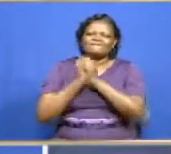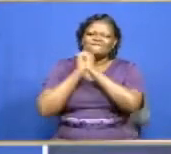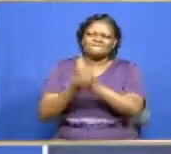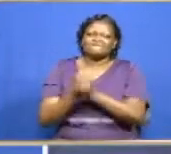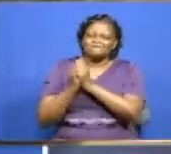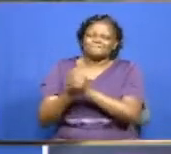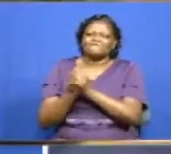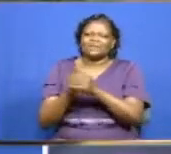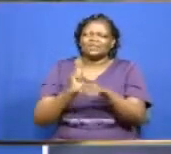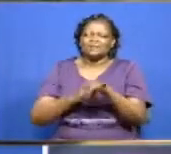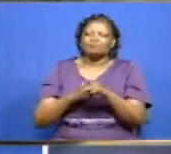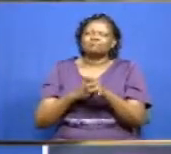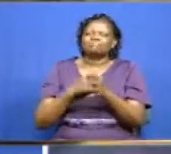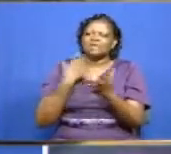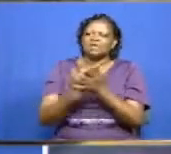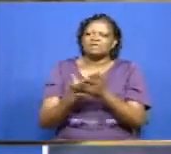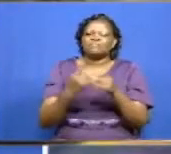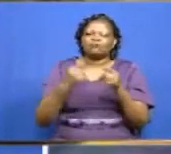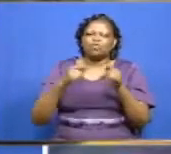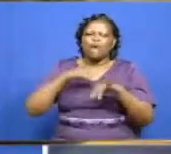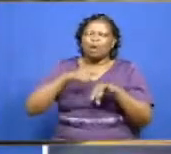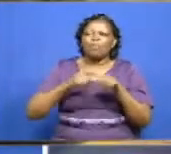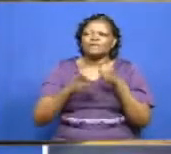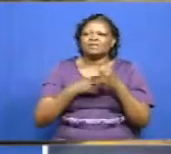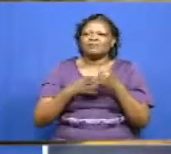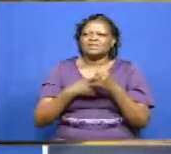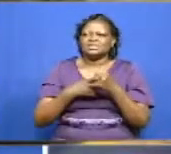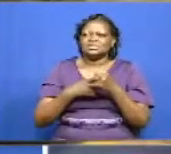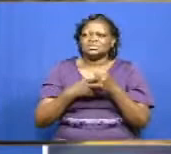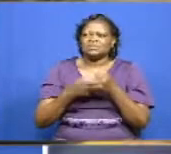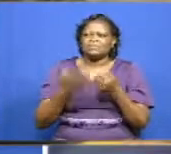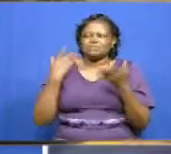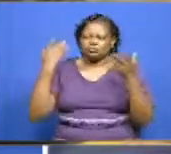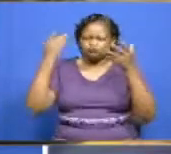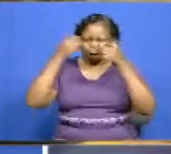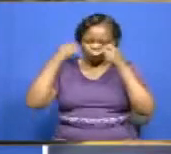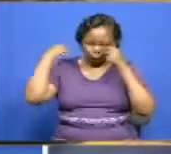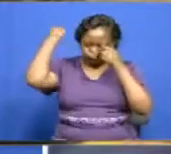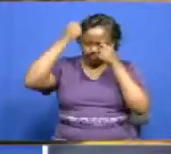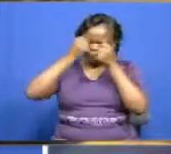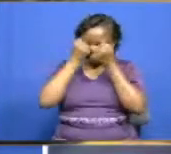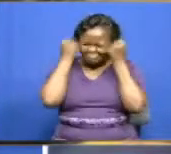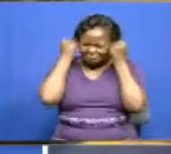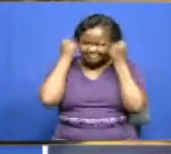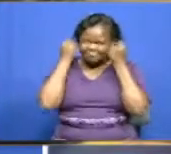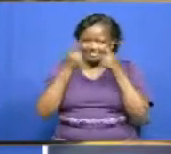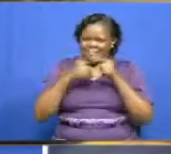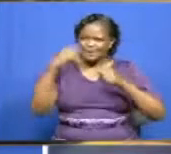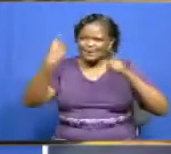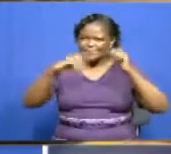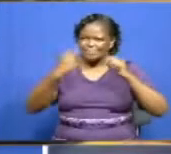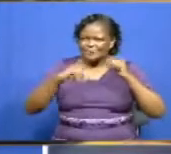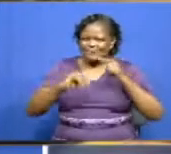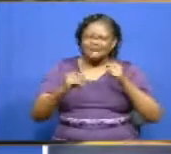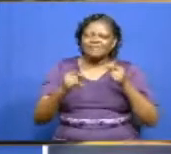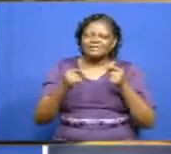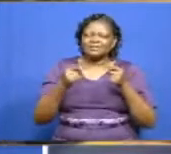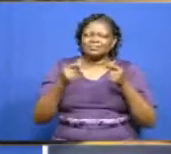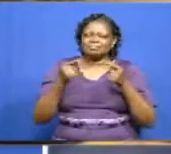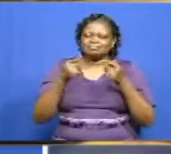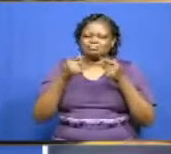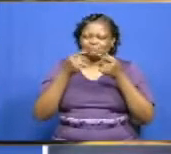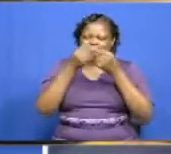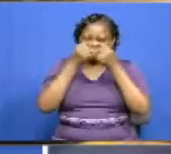saa 7. Tulikuwa tumefungwa. Labda alipotushika tu kwanza kutupiga piga kidogo akatufunga macho. Sasa